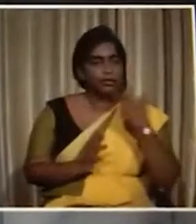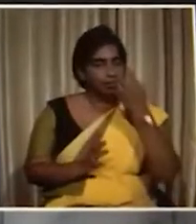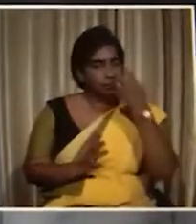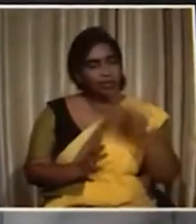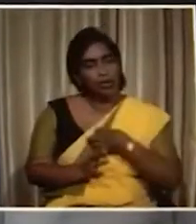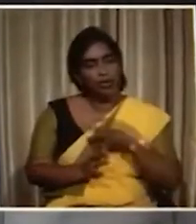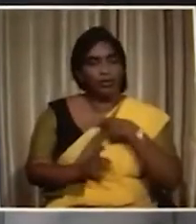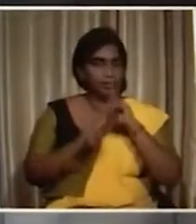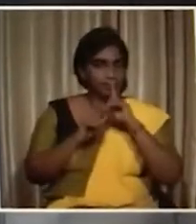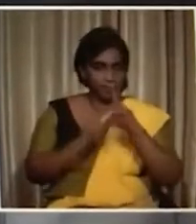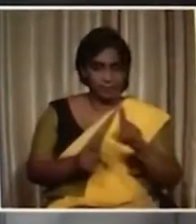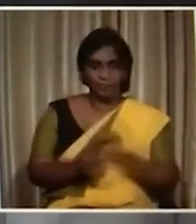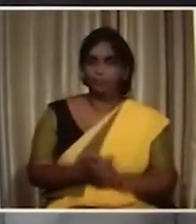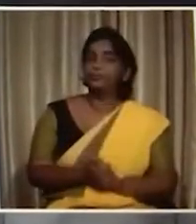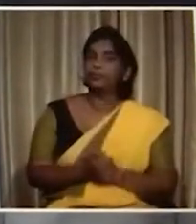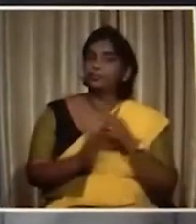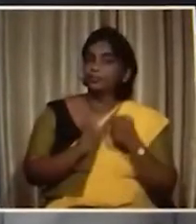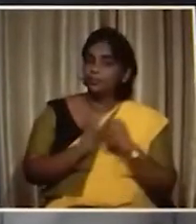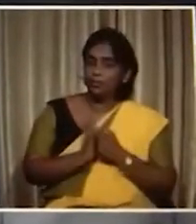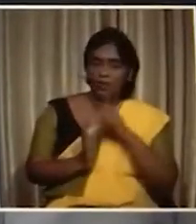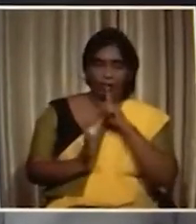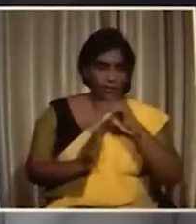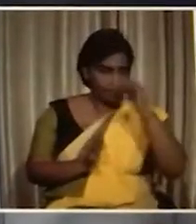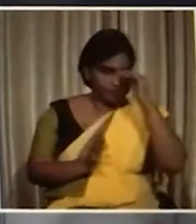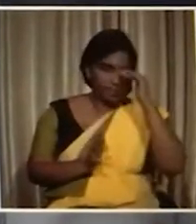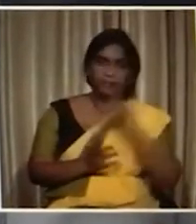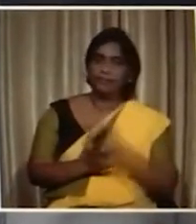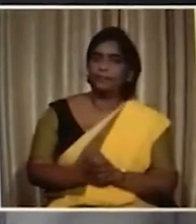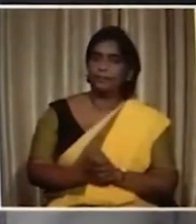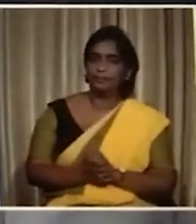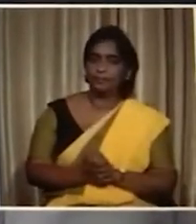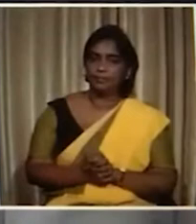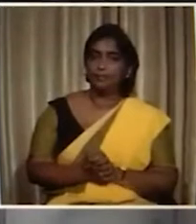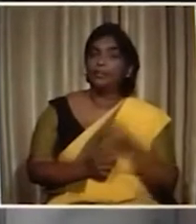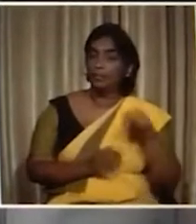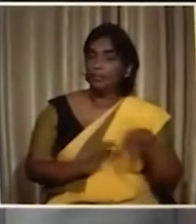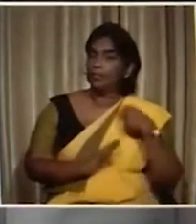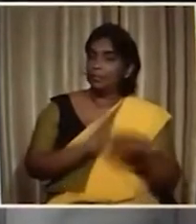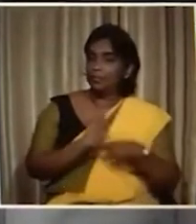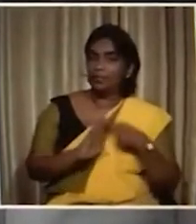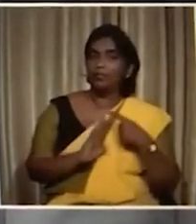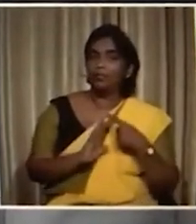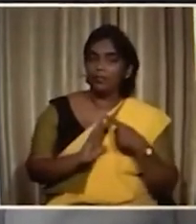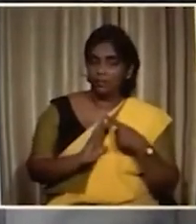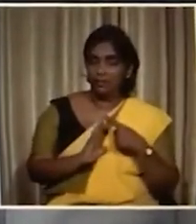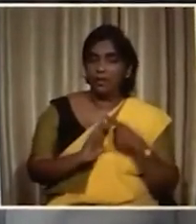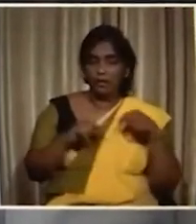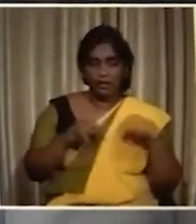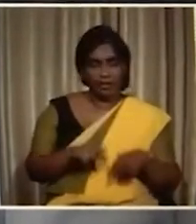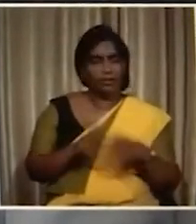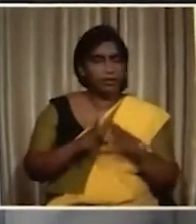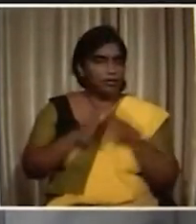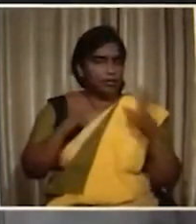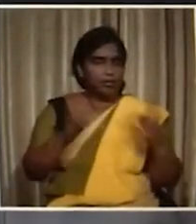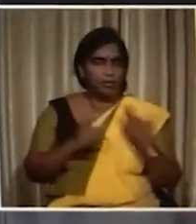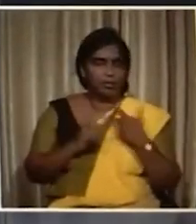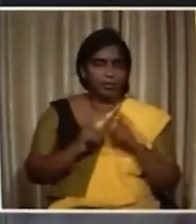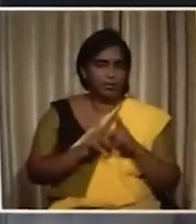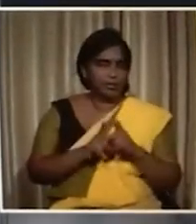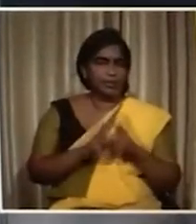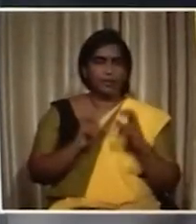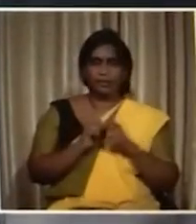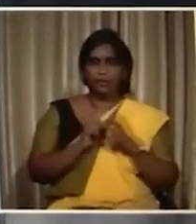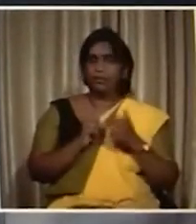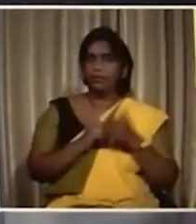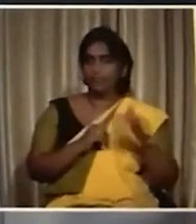மதிப்புக்குரிய சபாநாயகர் அவர்களே, இந்த நாடு இப்பொழுது ஒரு கொதிநிலையிலே இருக்கிறது. ஒரு நீதியான தலைமைத்துவத்துக்கு